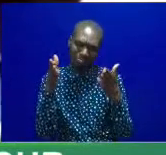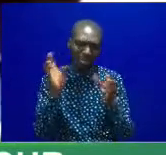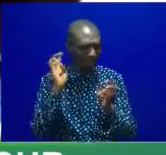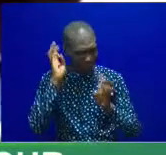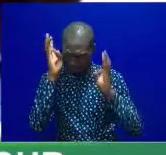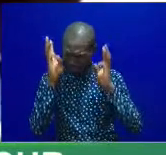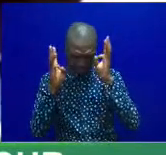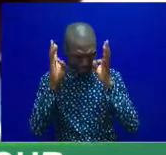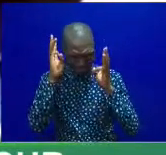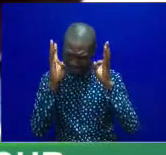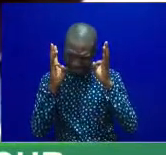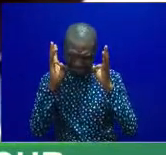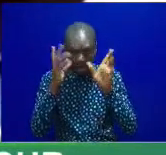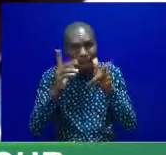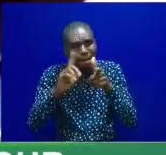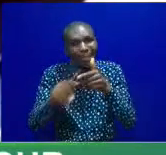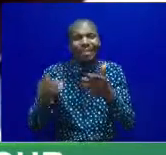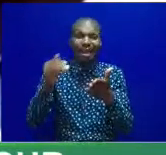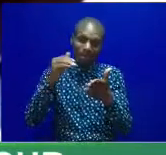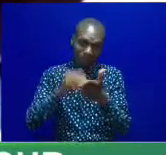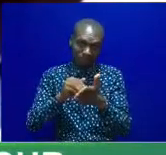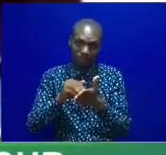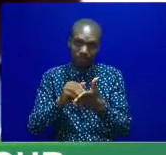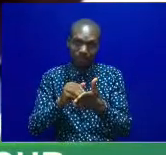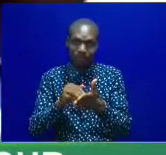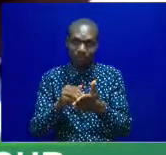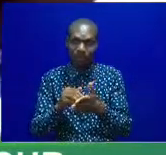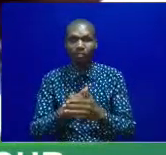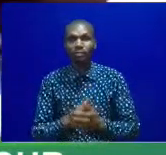yametushangaza lakini pia